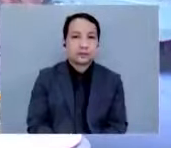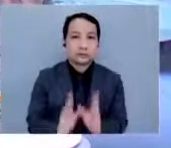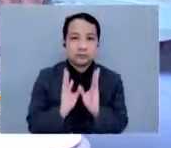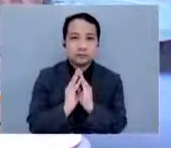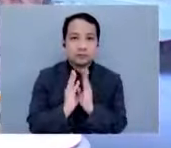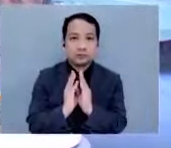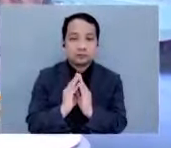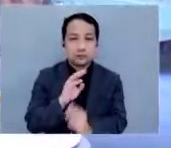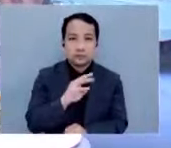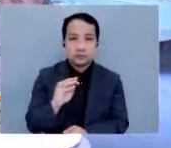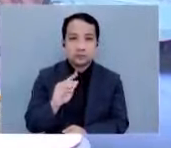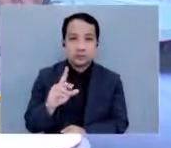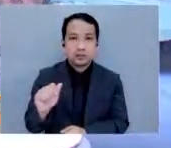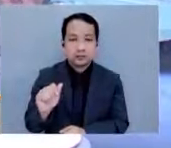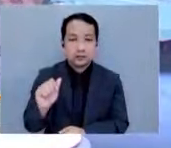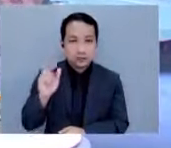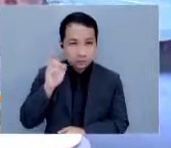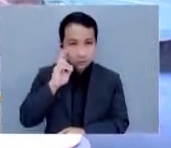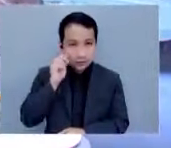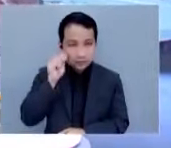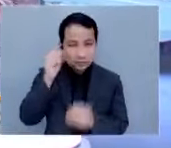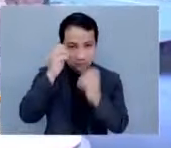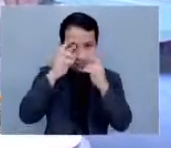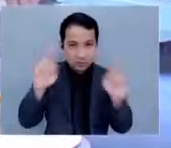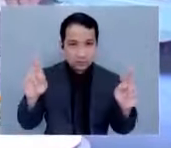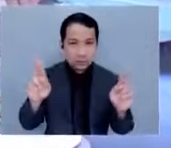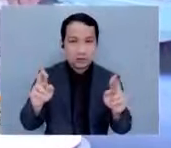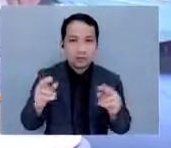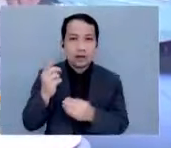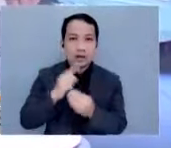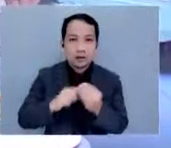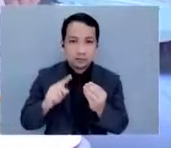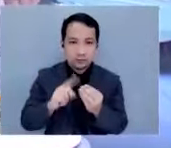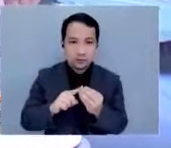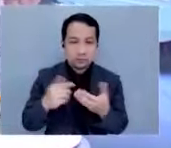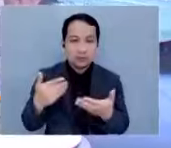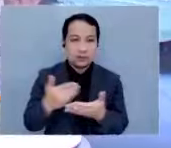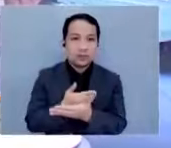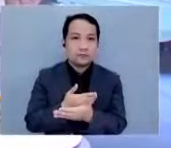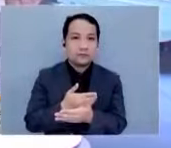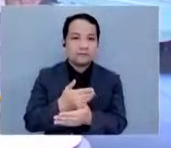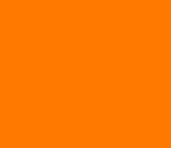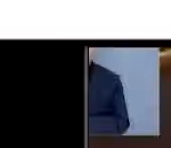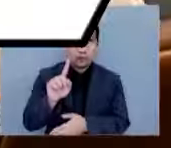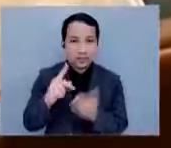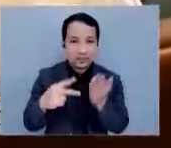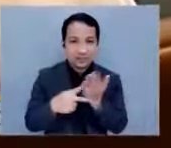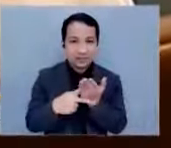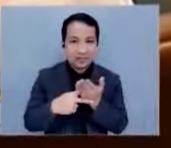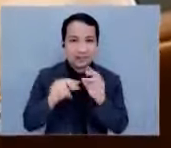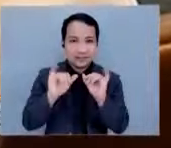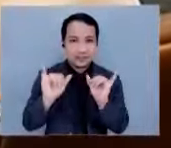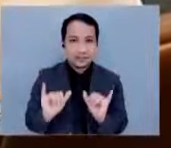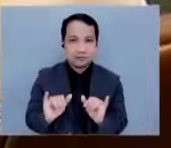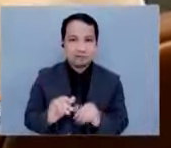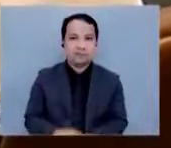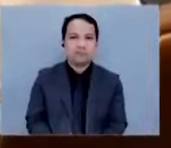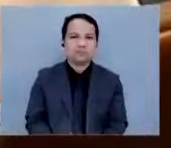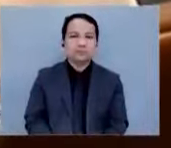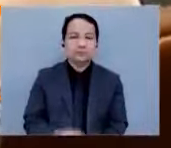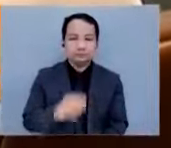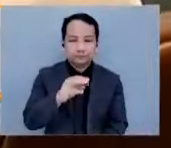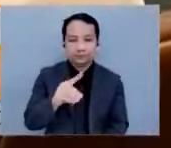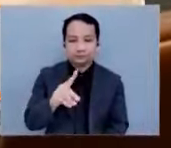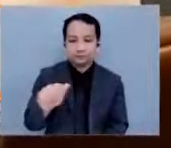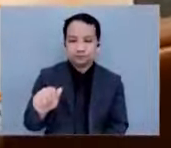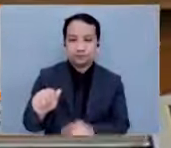Romando Artes sa mga alkalde sa Metro Manila kaugnay sa pagpapatupad ng single ticketing system. Paglilinaw ng MMDA, manghuhuli